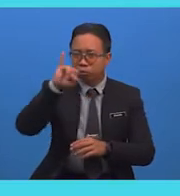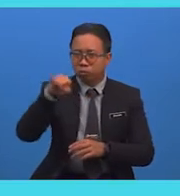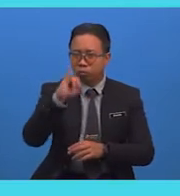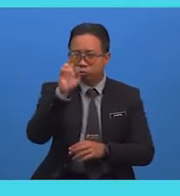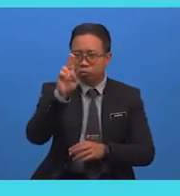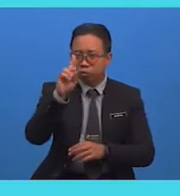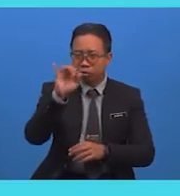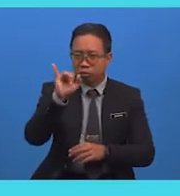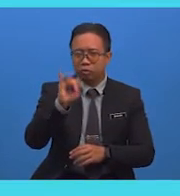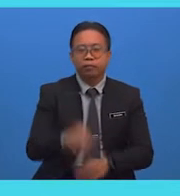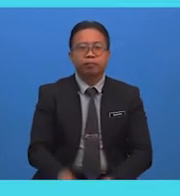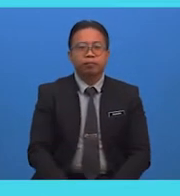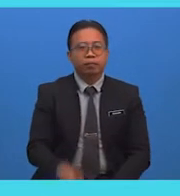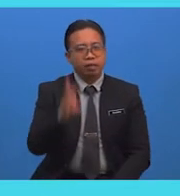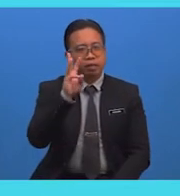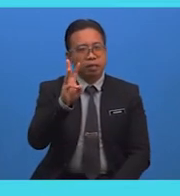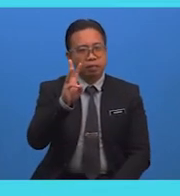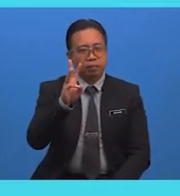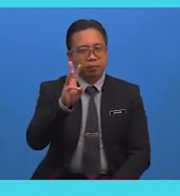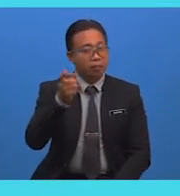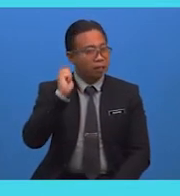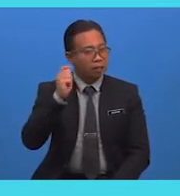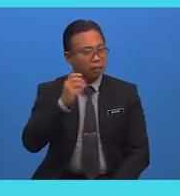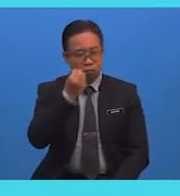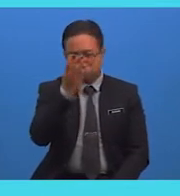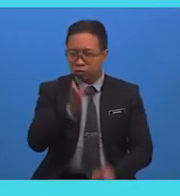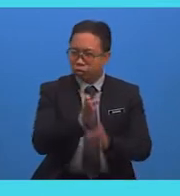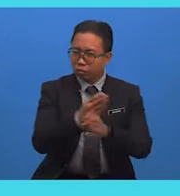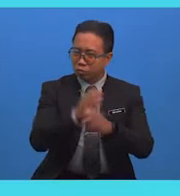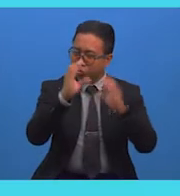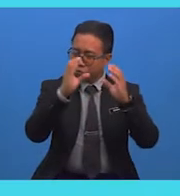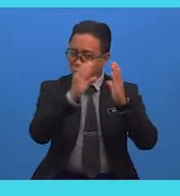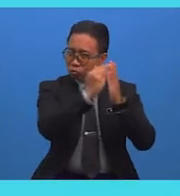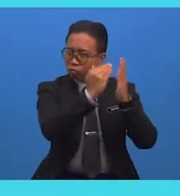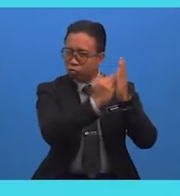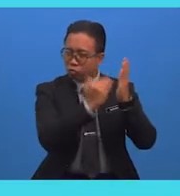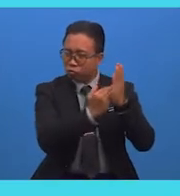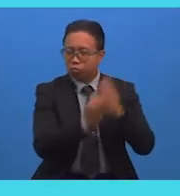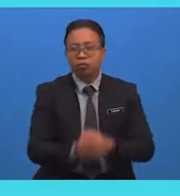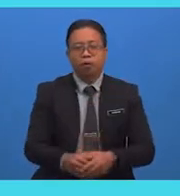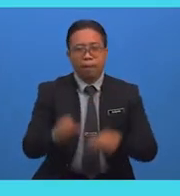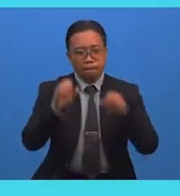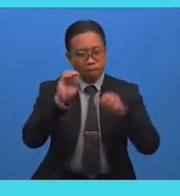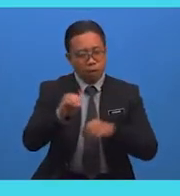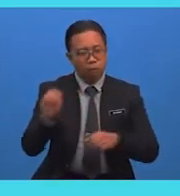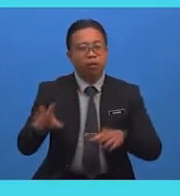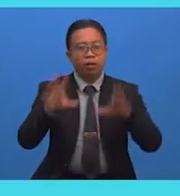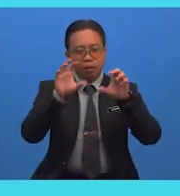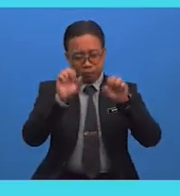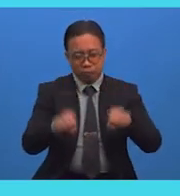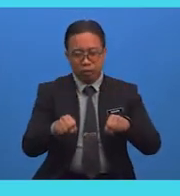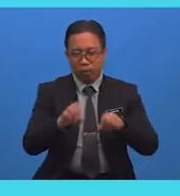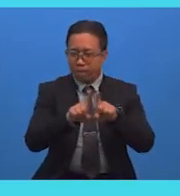berjudi. Dengan keenam aspek yang Ustazah huraikan tadi, insya-Allah murid-murid pasti